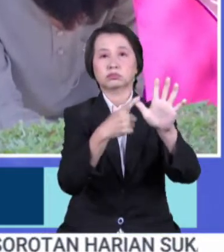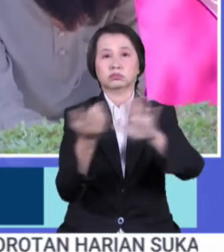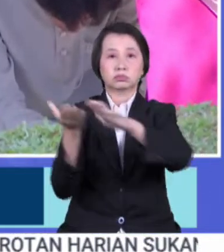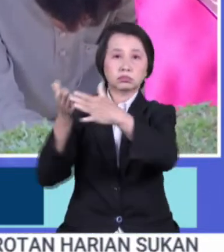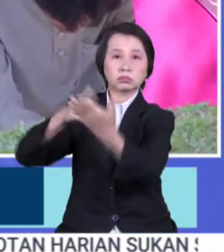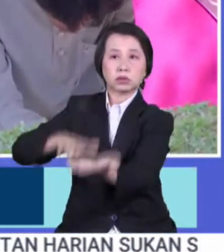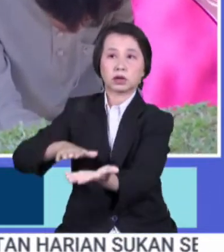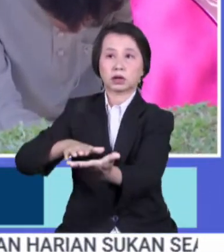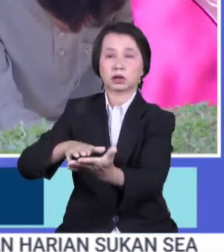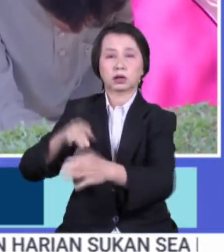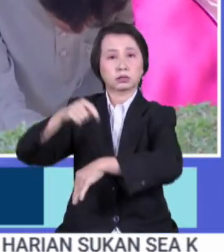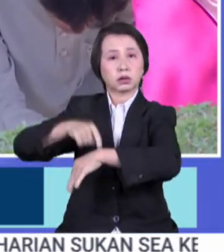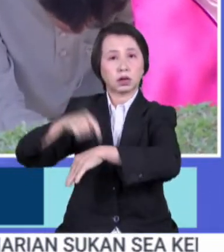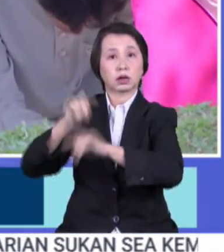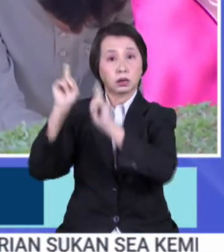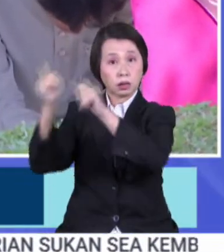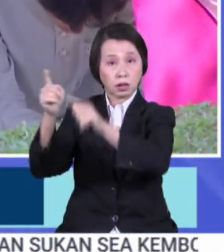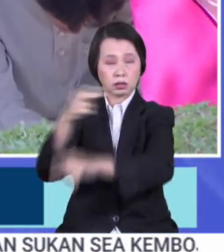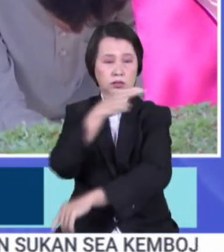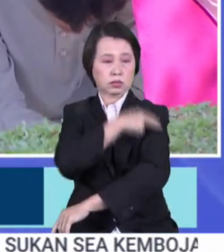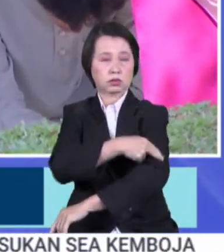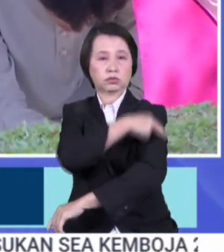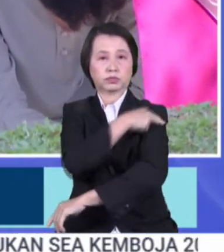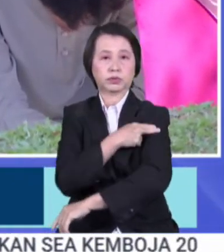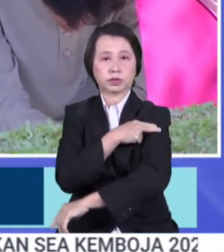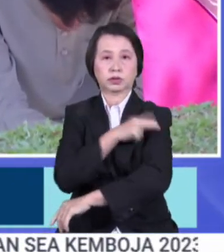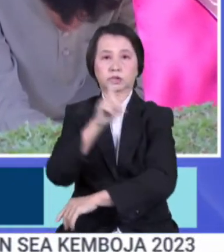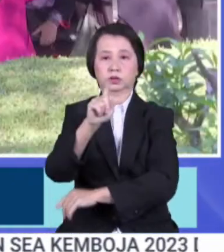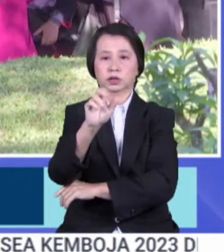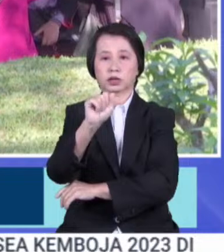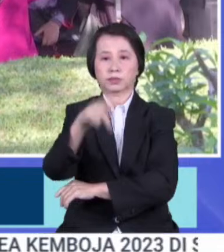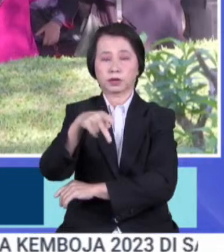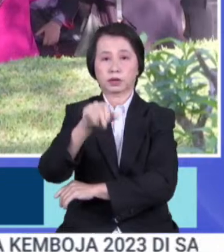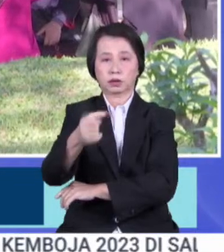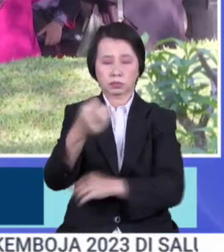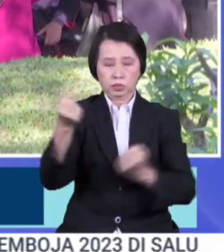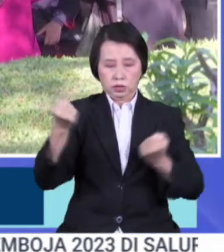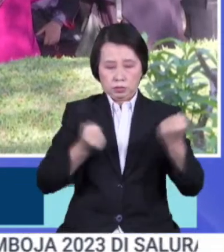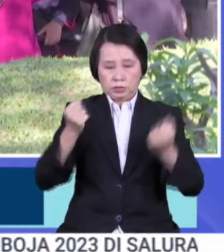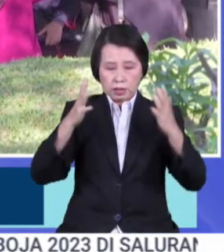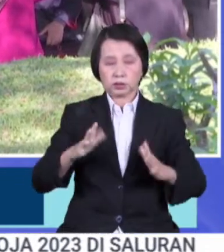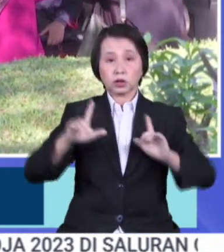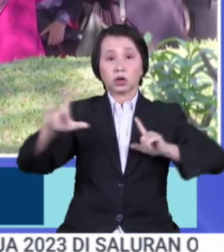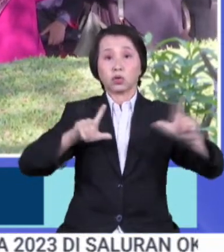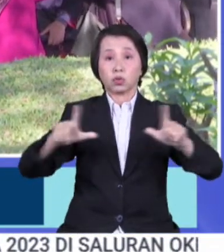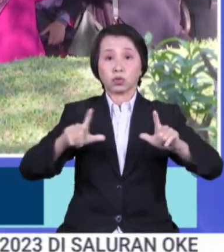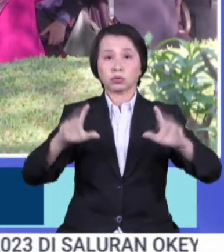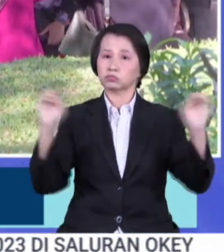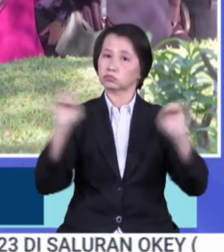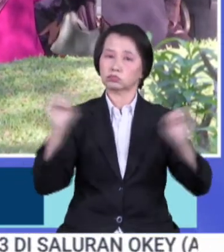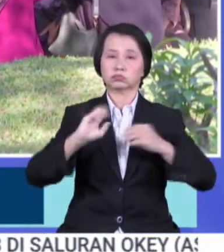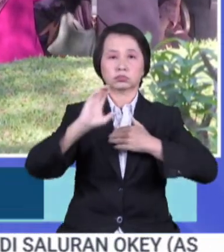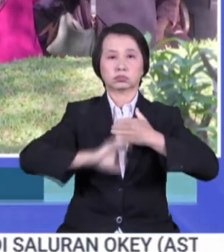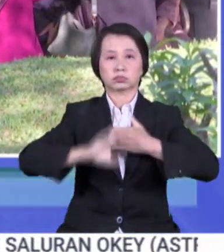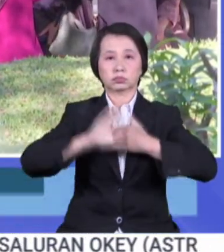meninggal dunia semasa menerima rawatan di hospital Tapah. Pemandu lori tidak mengalami sebarang kecederaan.